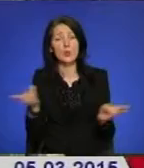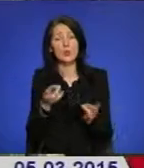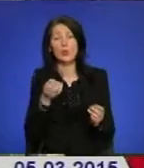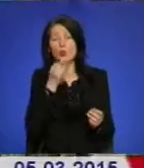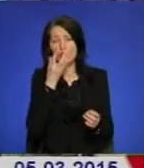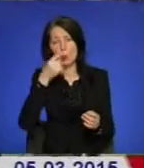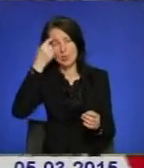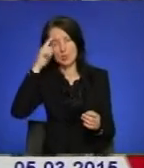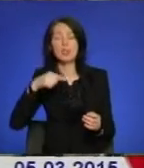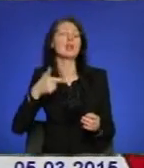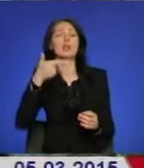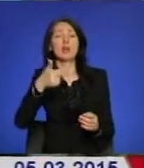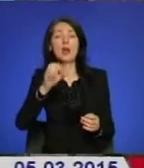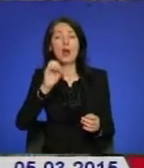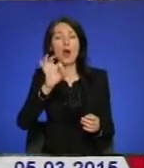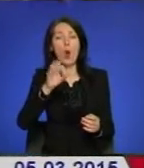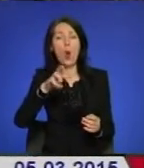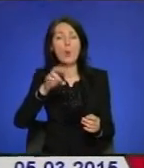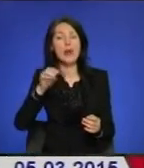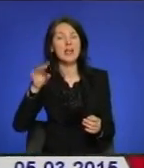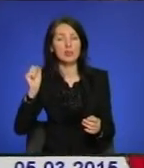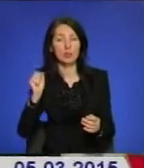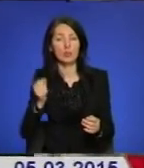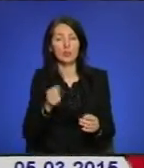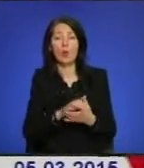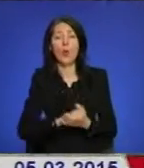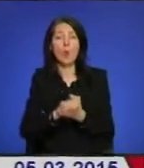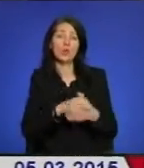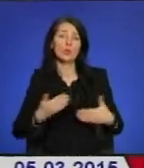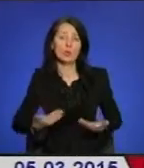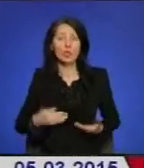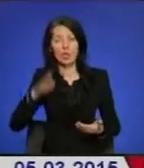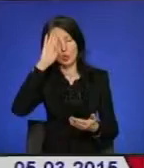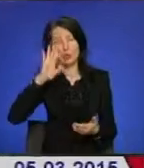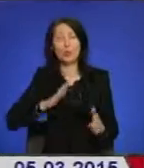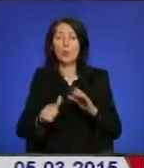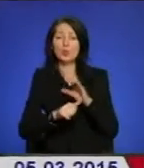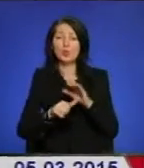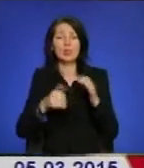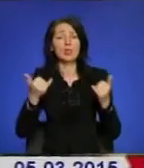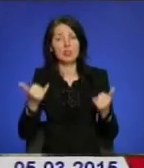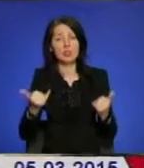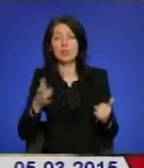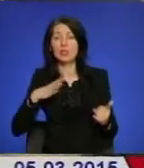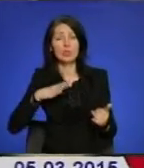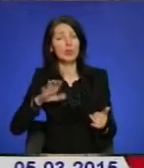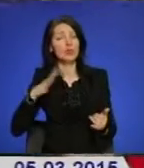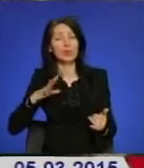математику? Геометрію. У мирному житті Анатолій був безробітним. Зараз чекає, не дочекається, щоб вирушити в зону